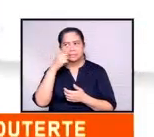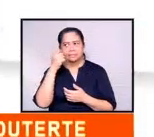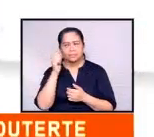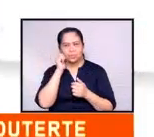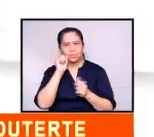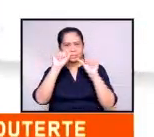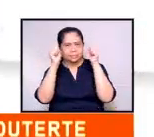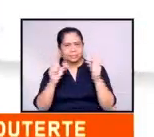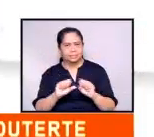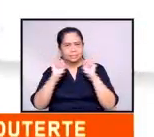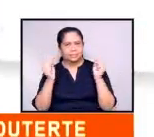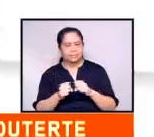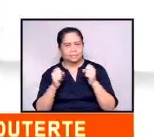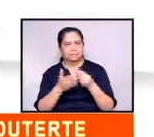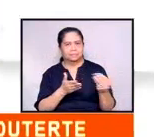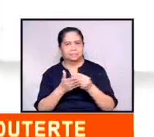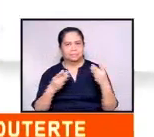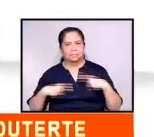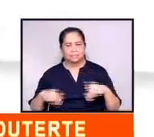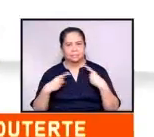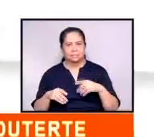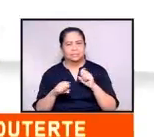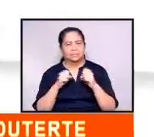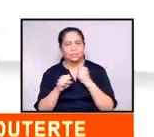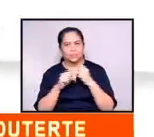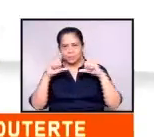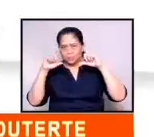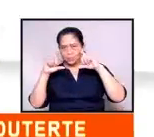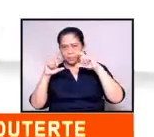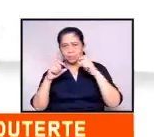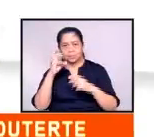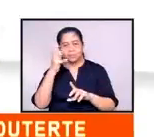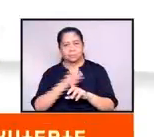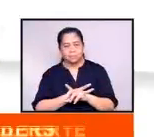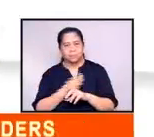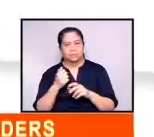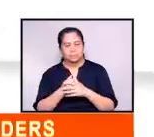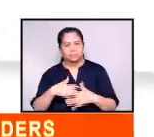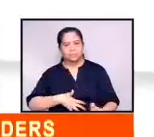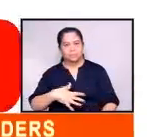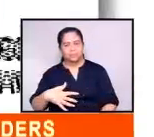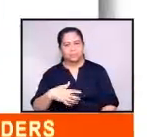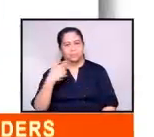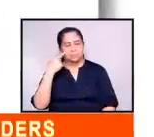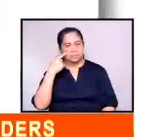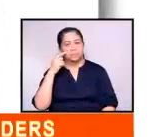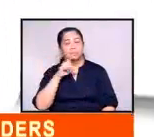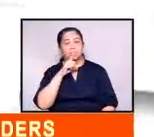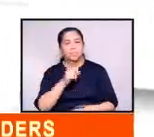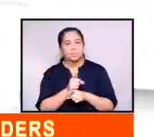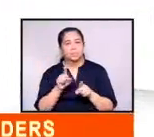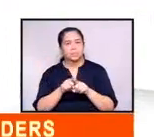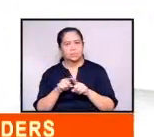puro pang sexy pa rin daw ang pinagbibiling damit para lang makapag-photo shoot. 6 months na raw ang pinagbubuntis ni Georgina. Sigurado naman